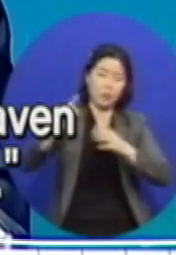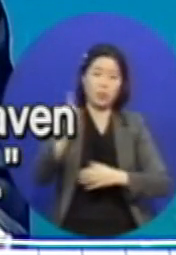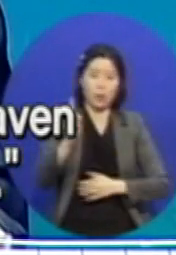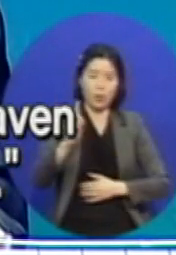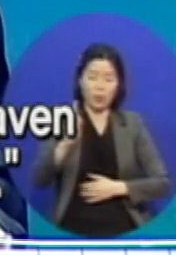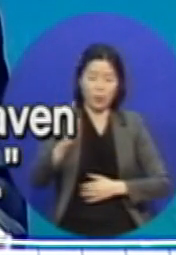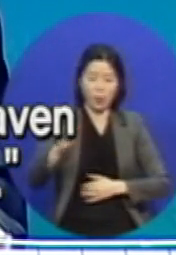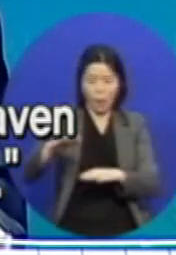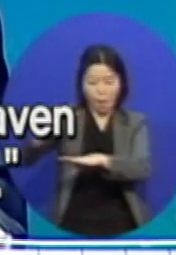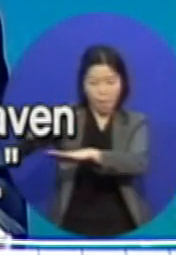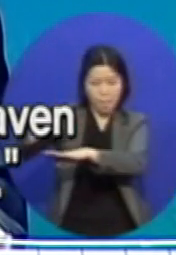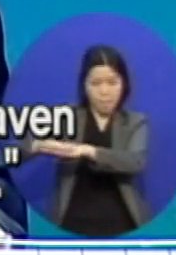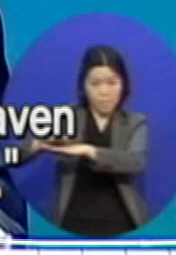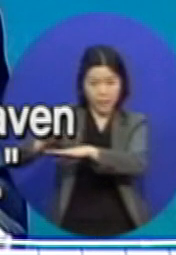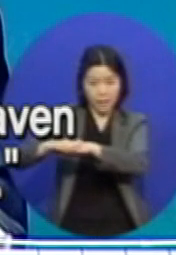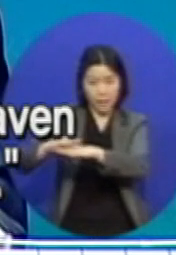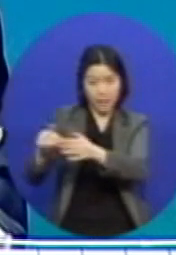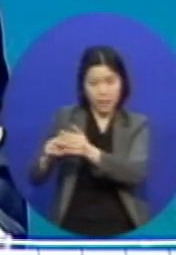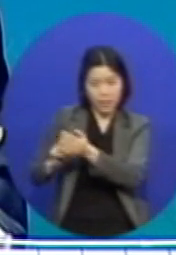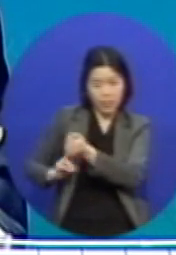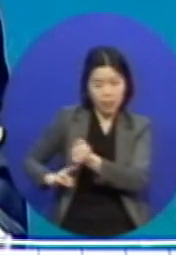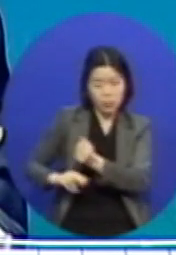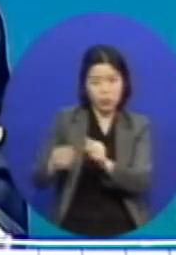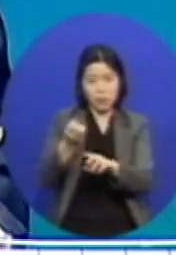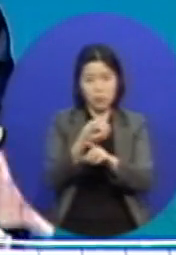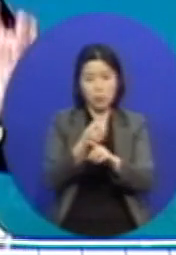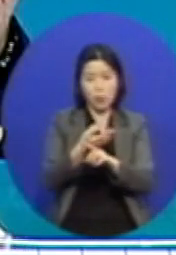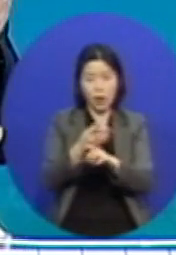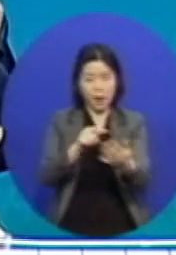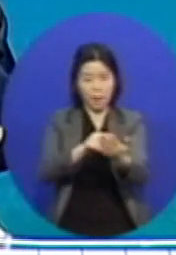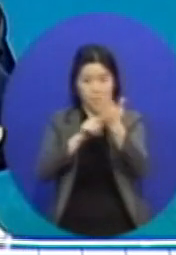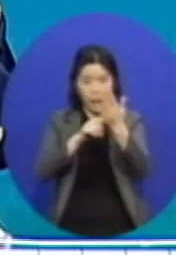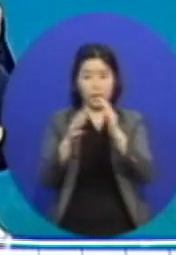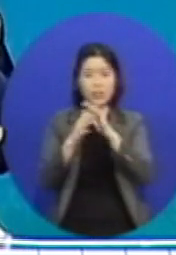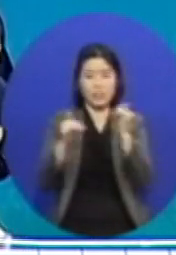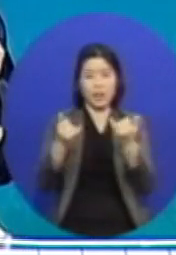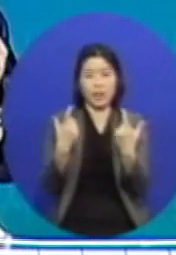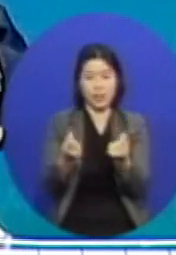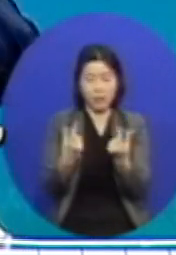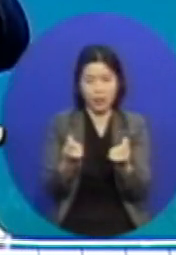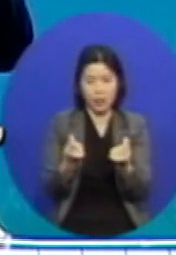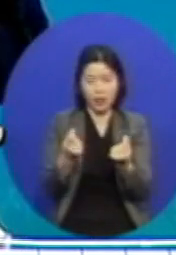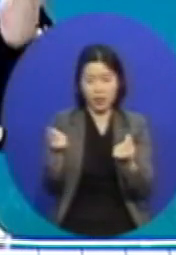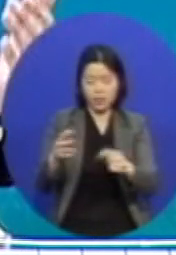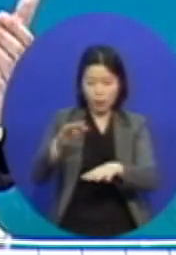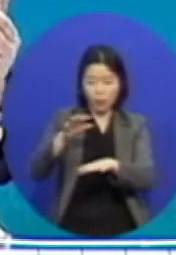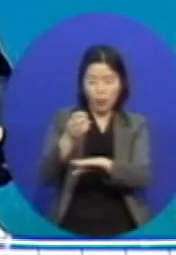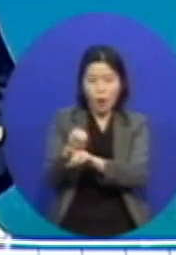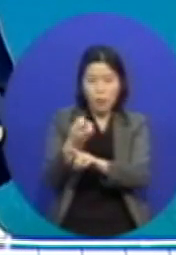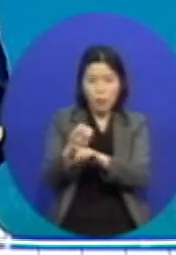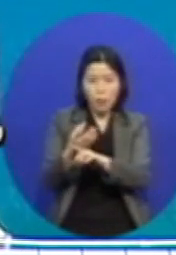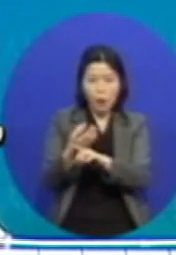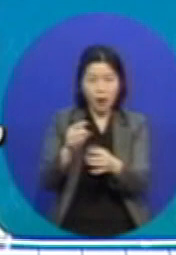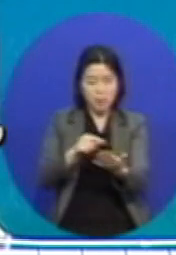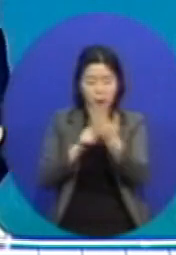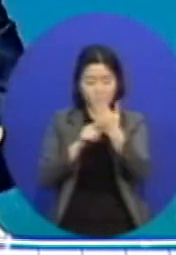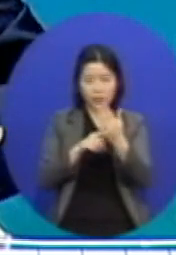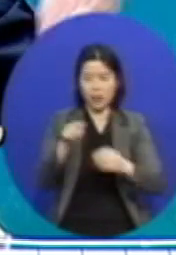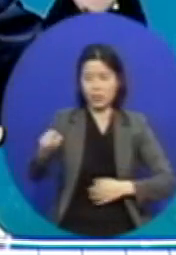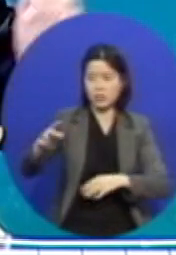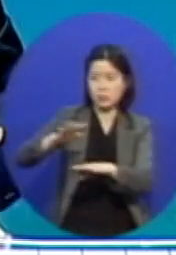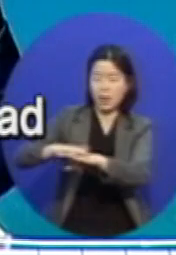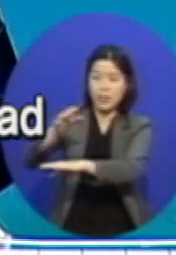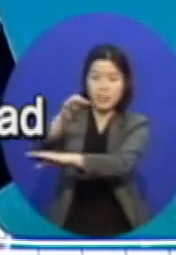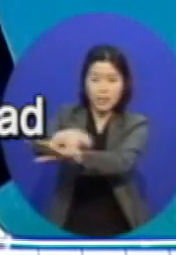보화를 발견한 잡아 갔다 보화를 발견하고 나니까 그 밭을 살려고 자기 세간